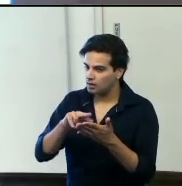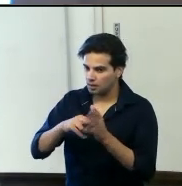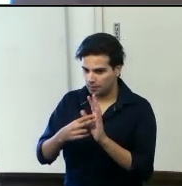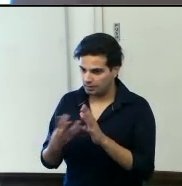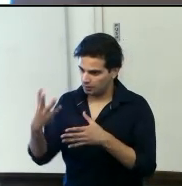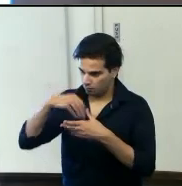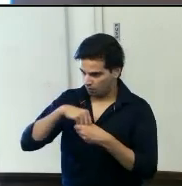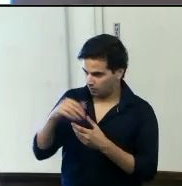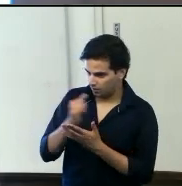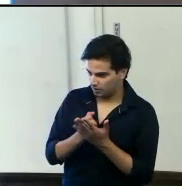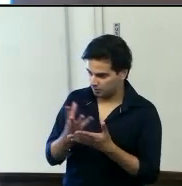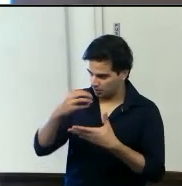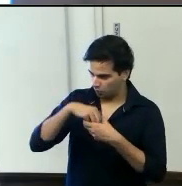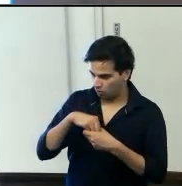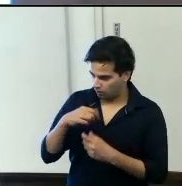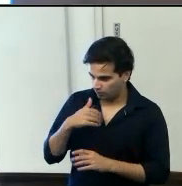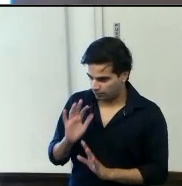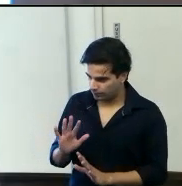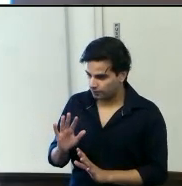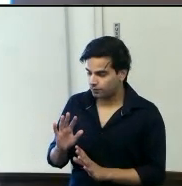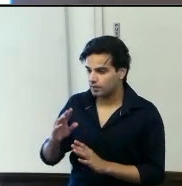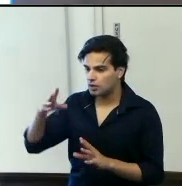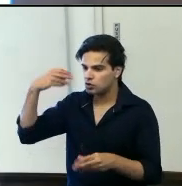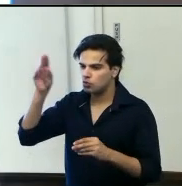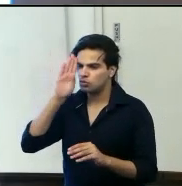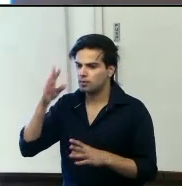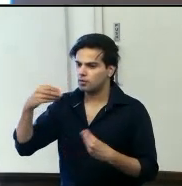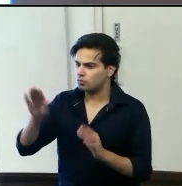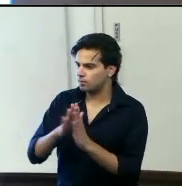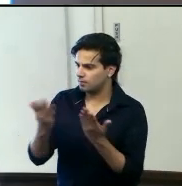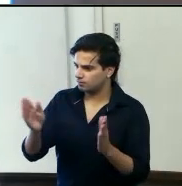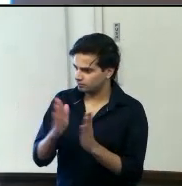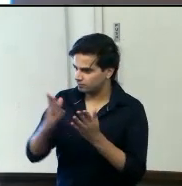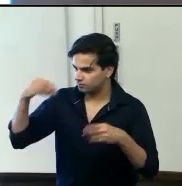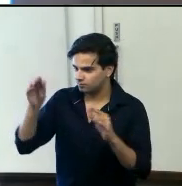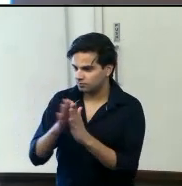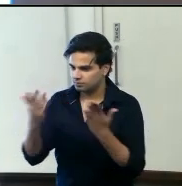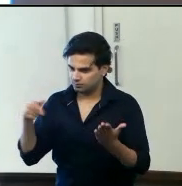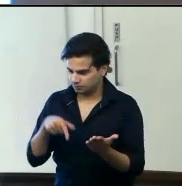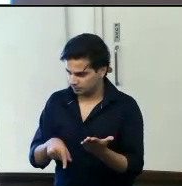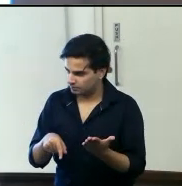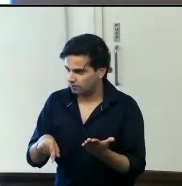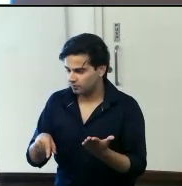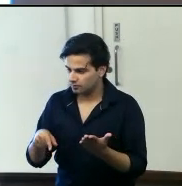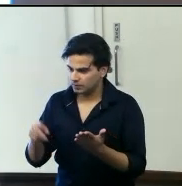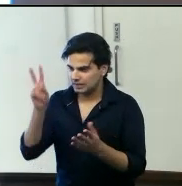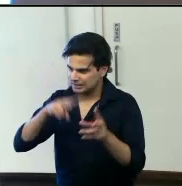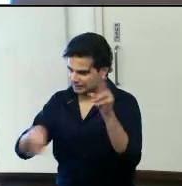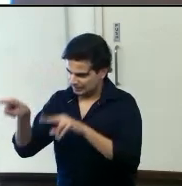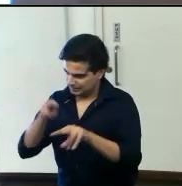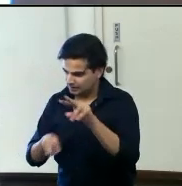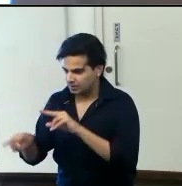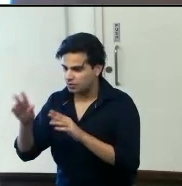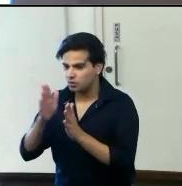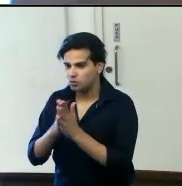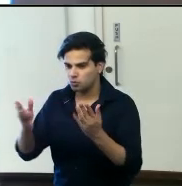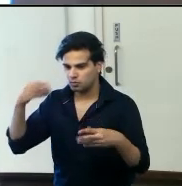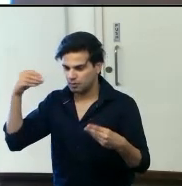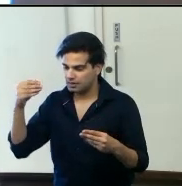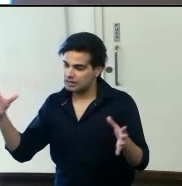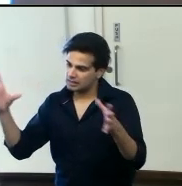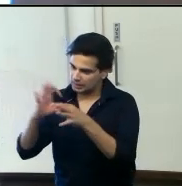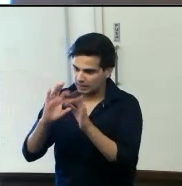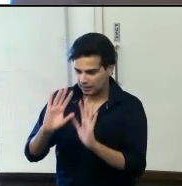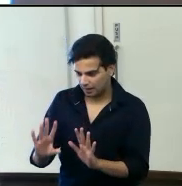ಭಾಗವಾಗಿ ಈ ನ್ಯೂಸ್ ಪೇಪರ್ಗಳಲ್ಲಿ ಸಿಕ್ಕಂಥ ಸಾಲುಗಳನ್ನ ಈ ಥರ ಎಲ್ಲ ಬಳಸಿದ್ದೀನಿ. ಯೂಸ್ those kind of things.